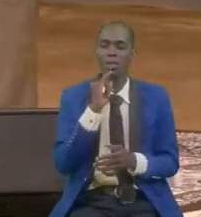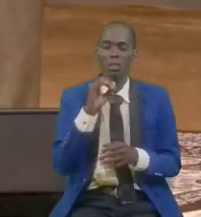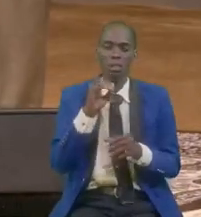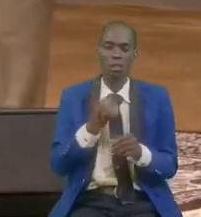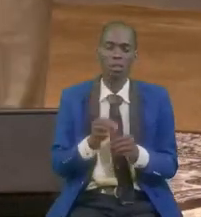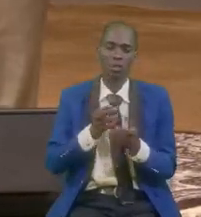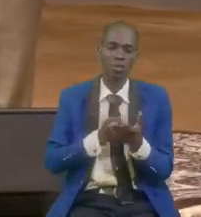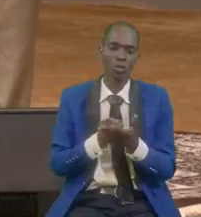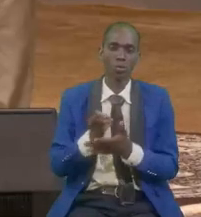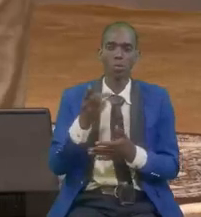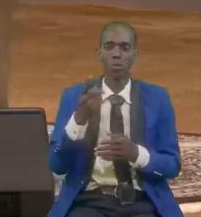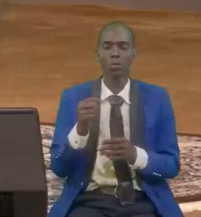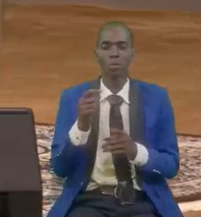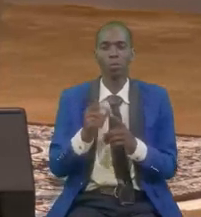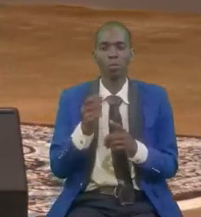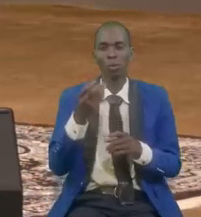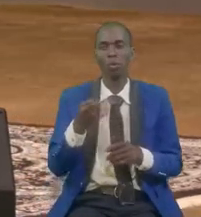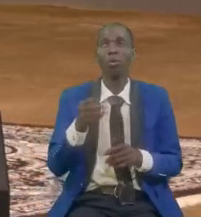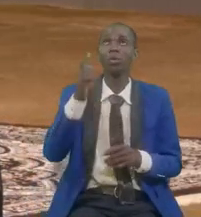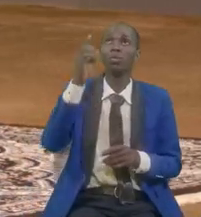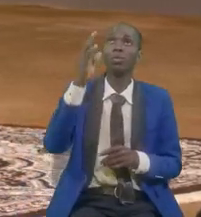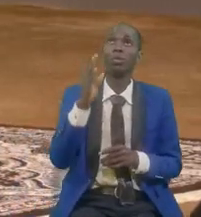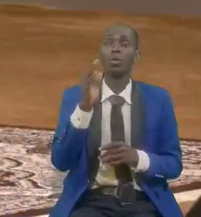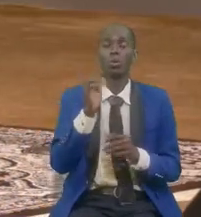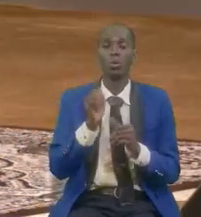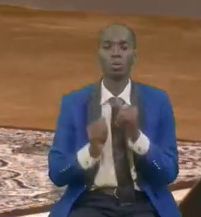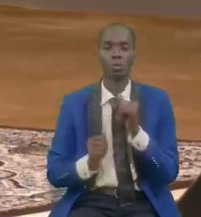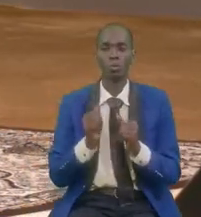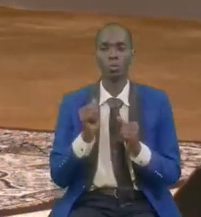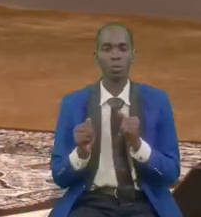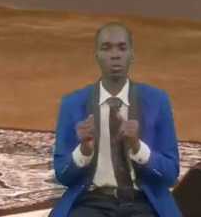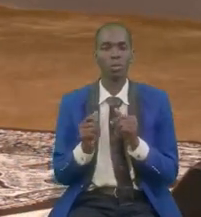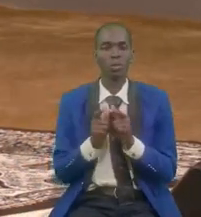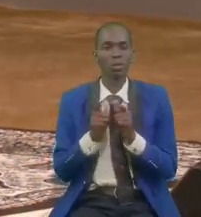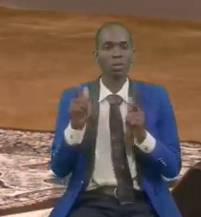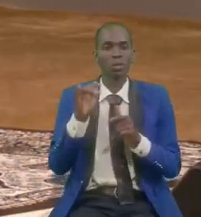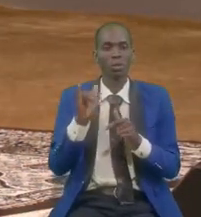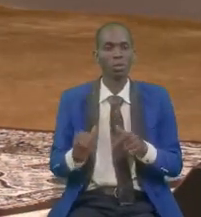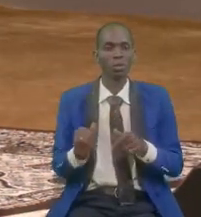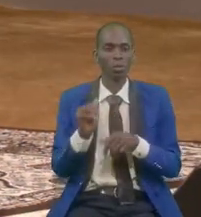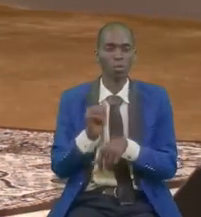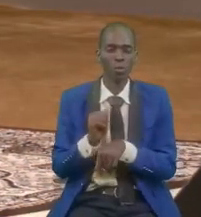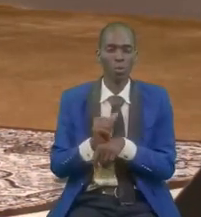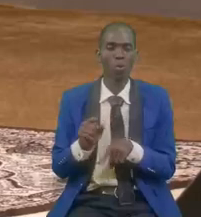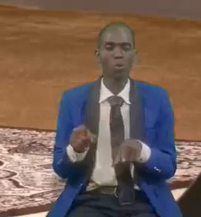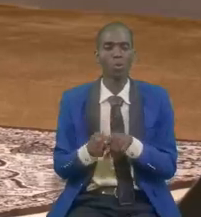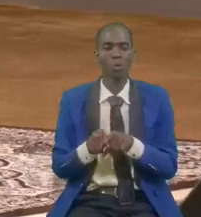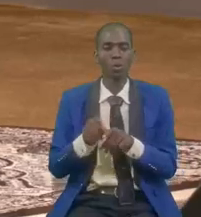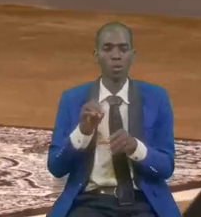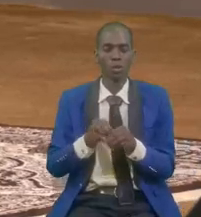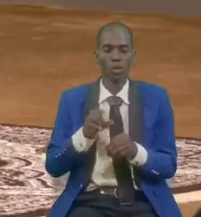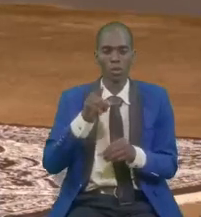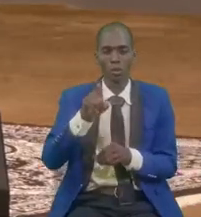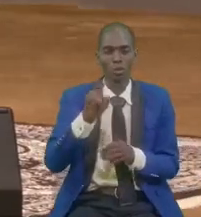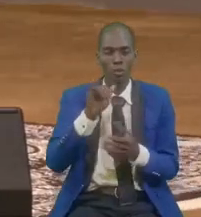véritablement comme la parole de Dieu qui agit en vous qui croyez.